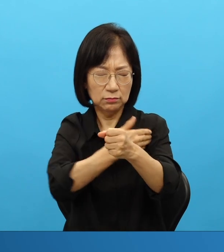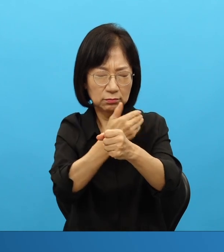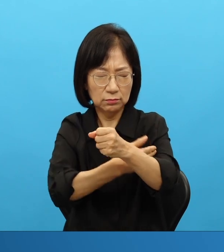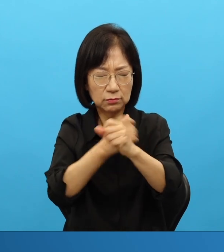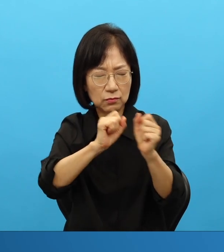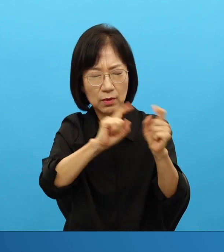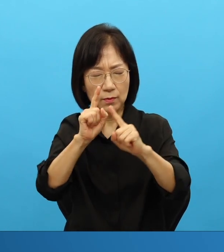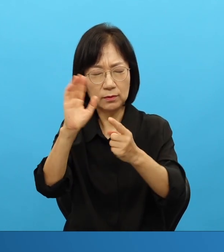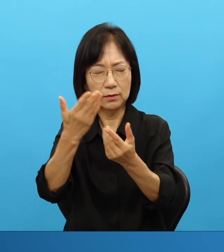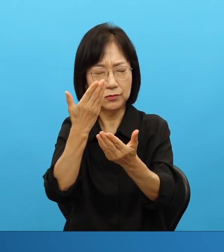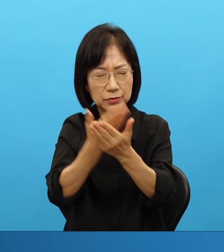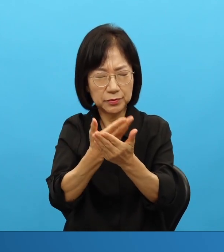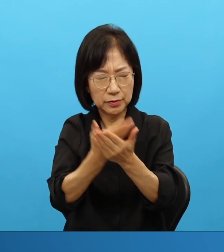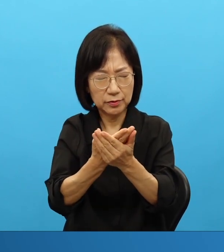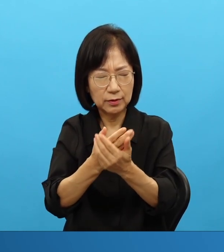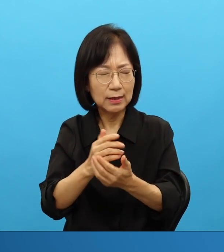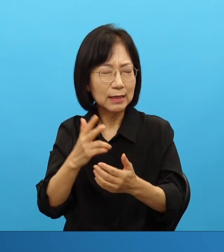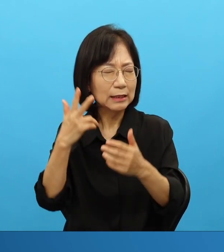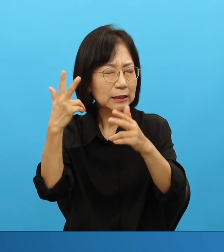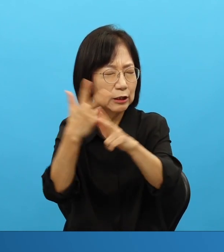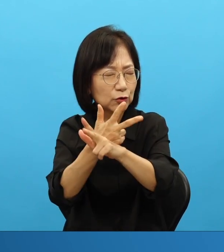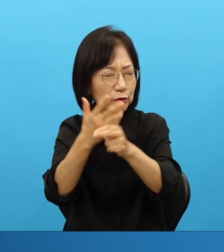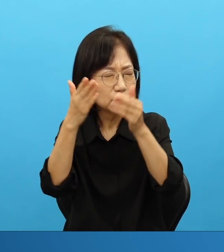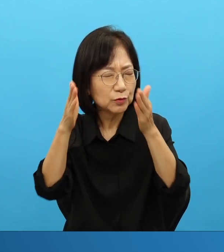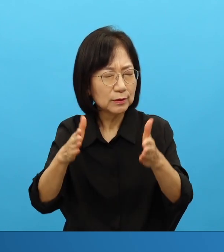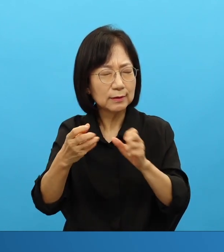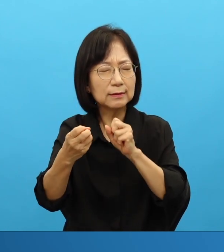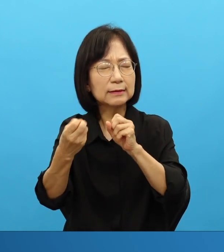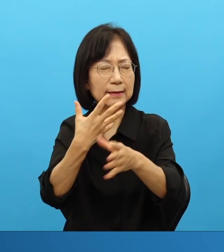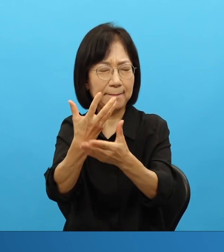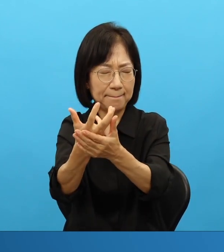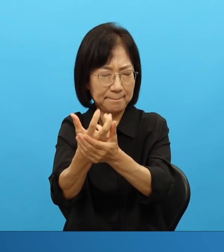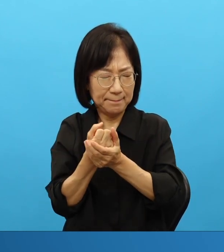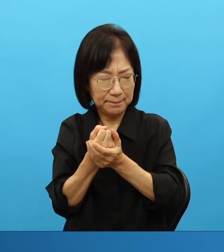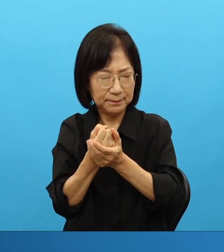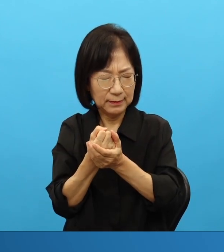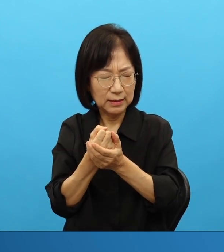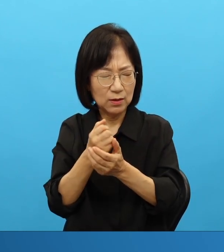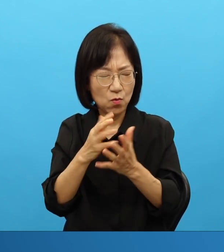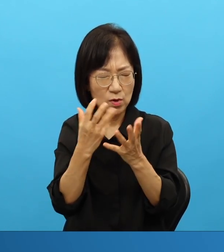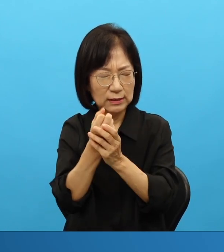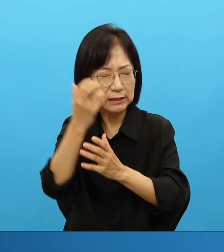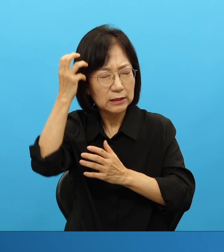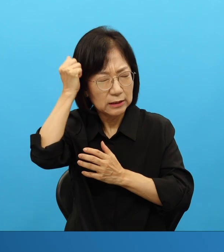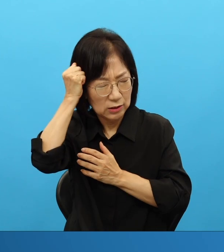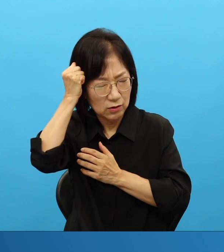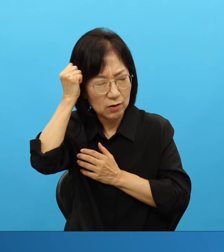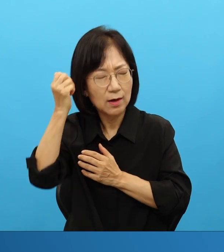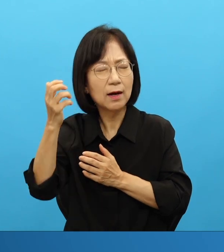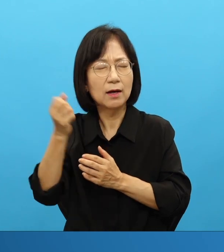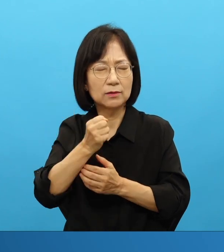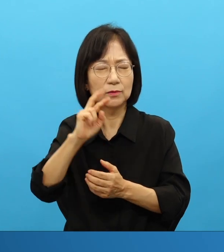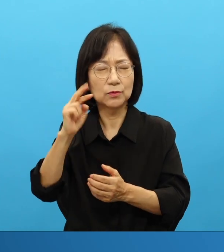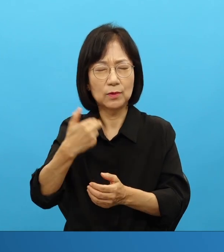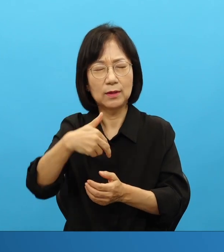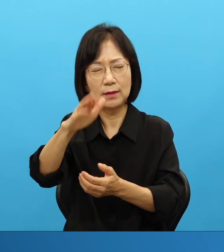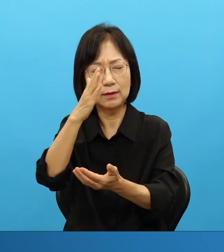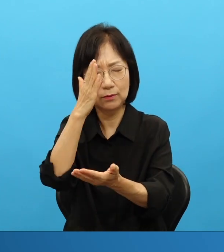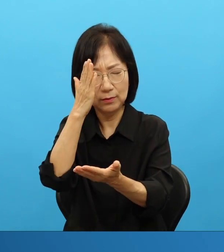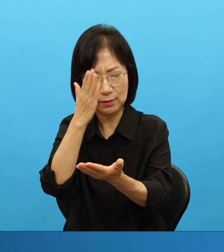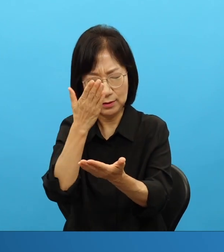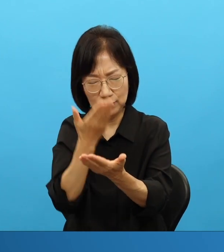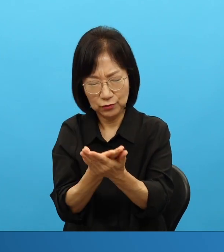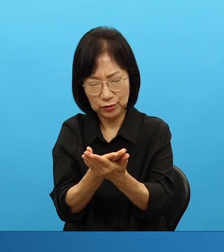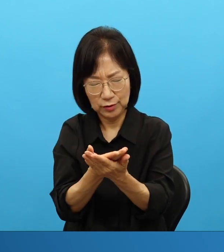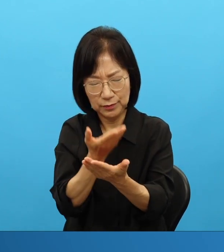되게 하옵소서. As Reverend preaches the pulpit message, please add unto him the 10,000-fold spiritual power so that all those listening to the word can enjoy the blessing of